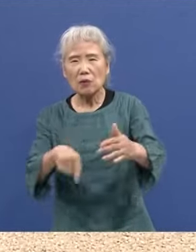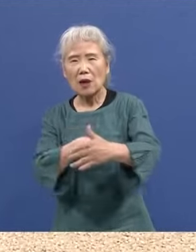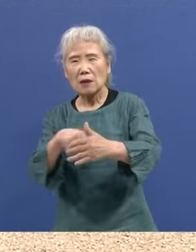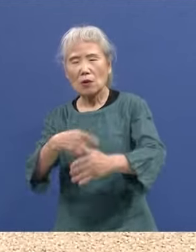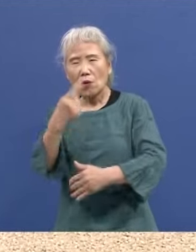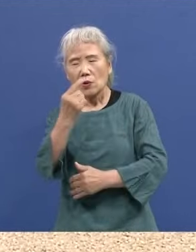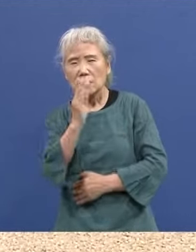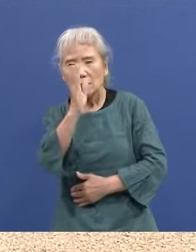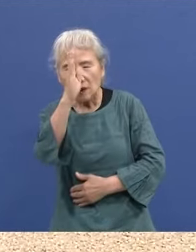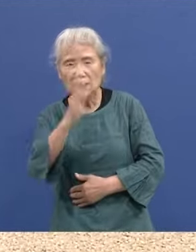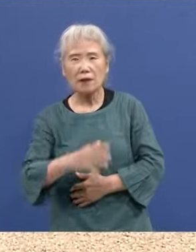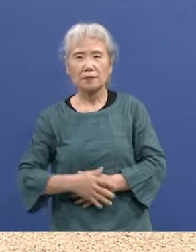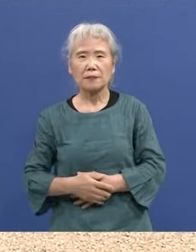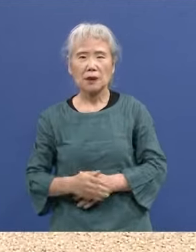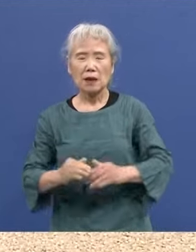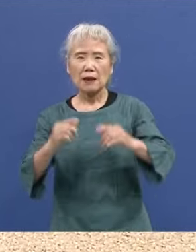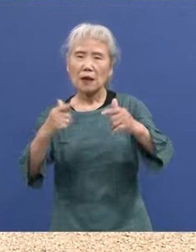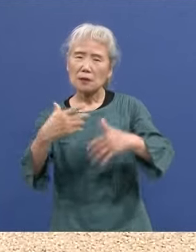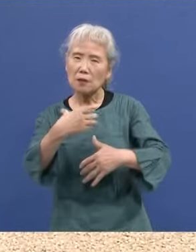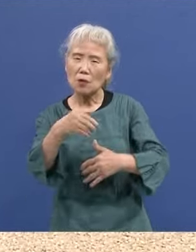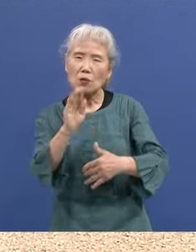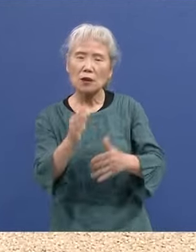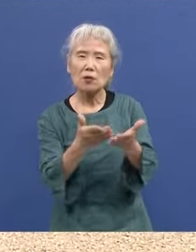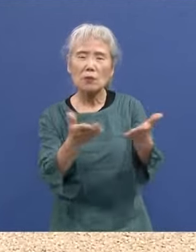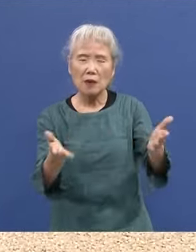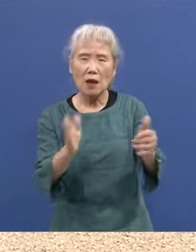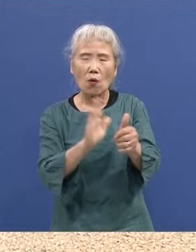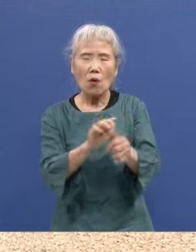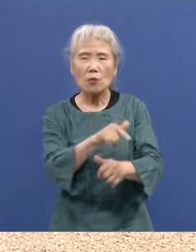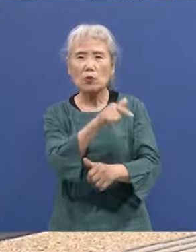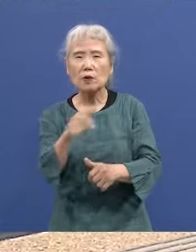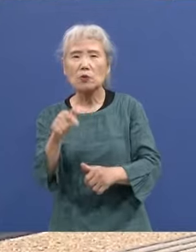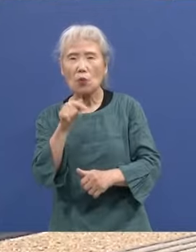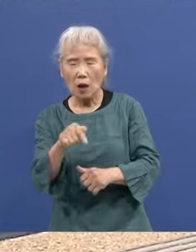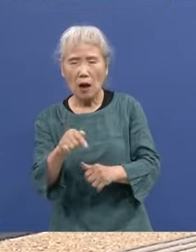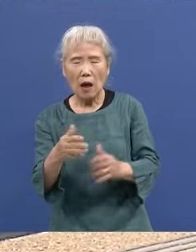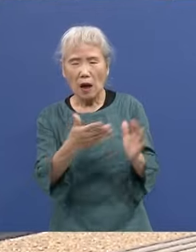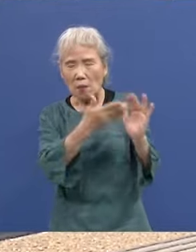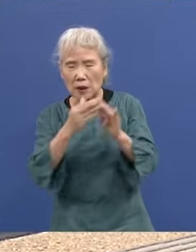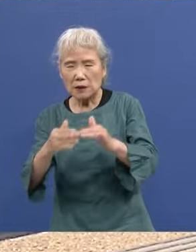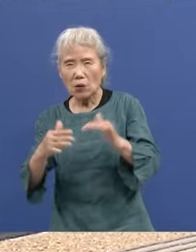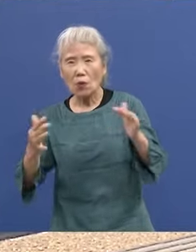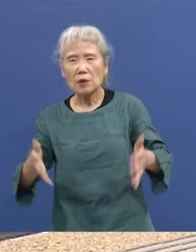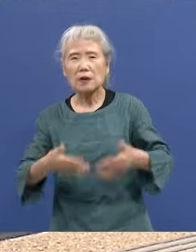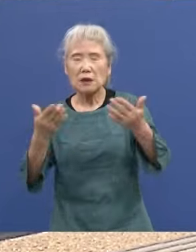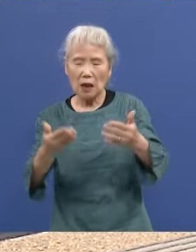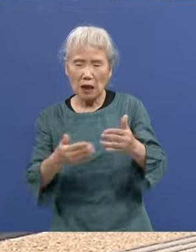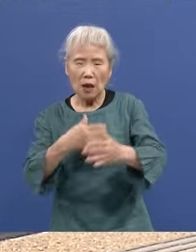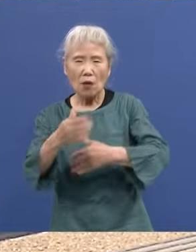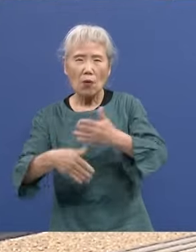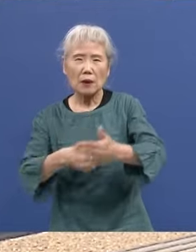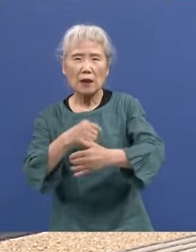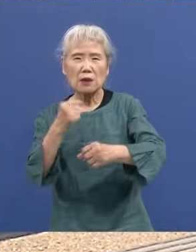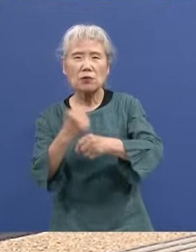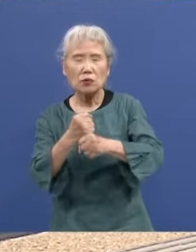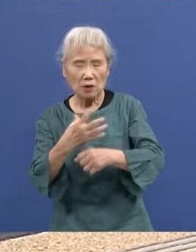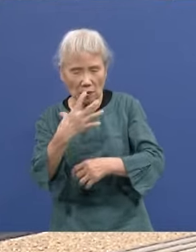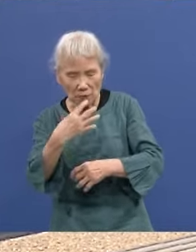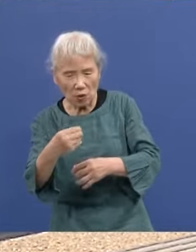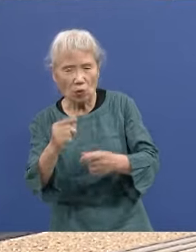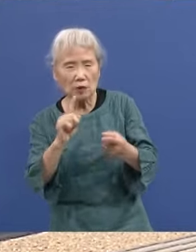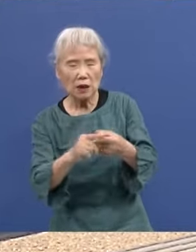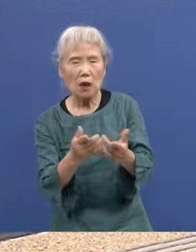教えていただけますか。 はい、高槻魅力あるお店応援プロジェクトは街のにぎわいや話題作りにつながる魅力的